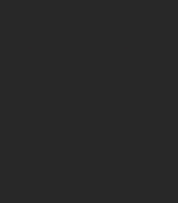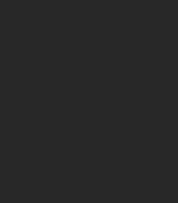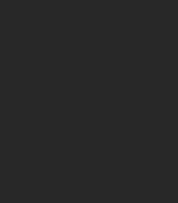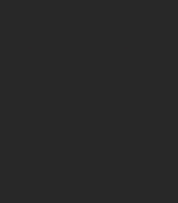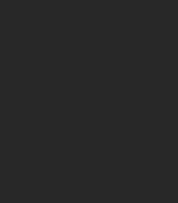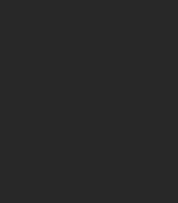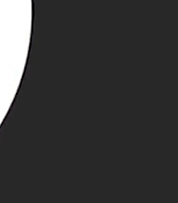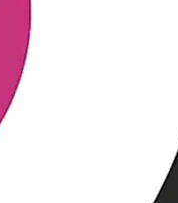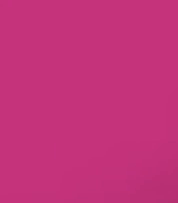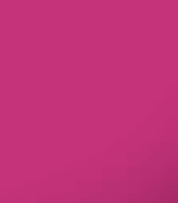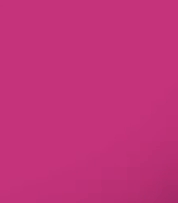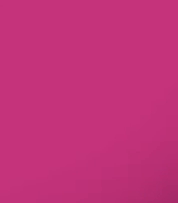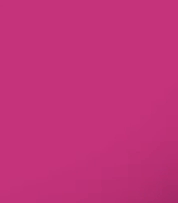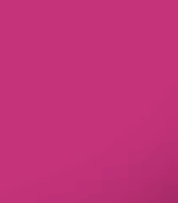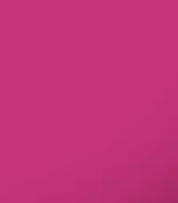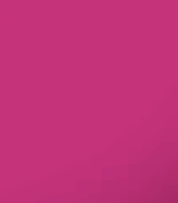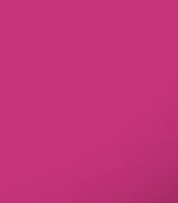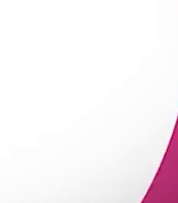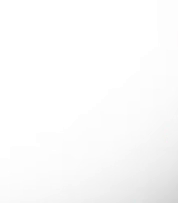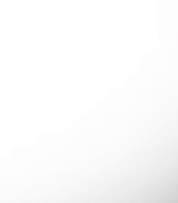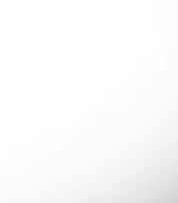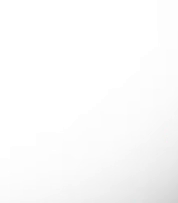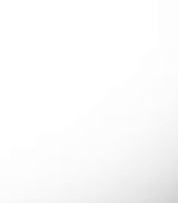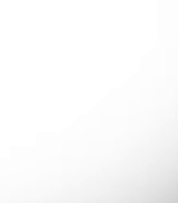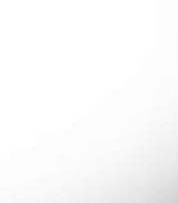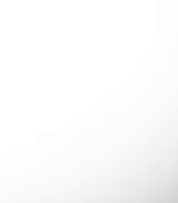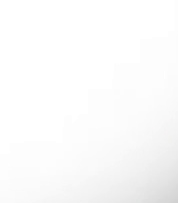Re, viss ēters ir te!